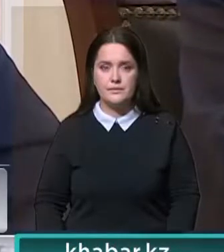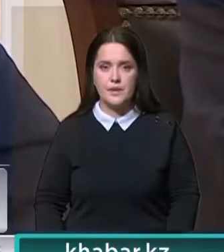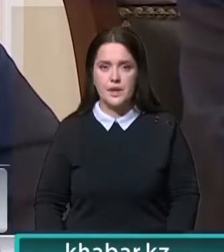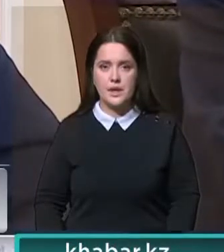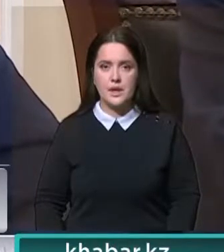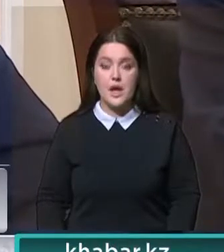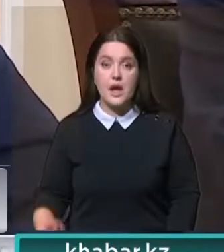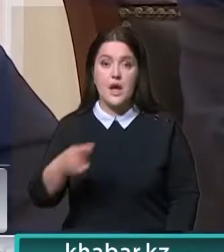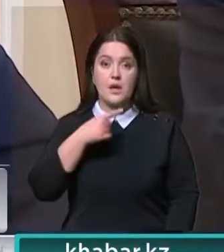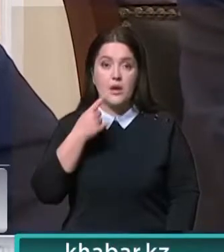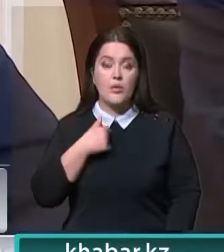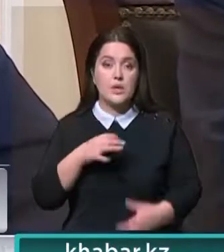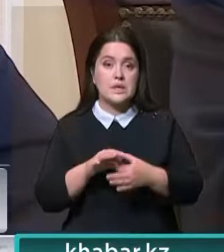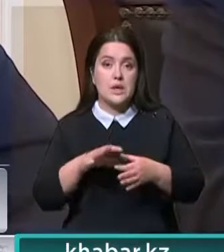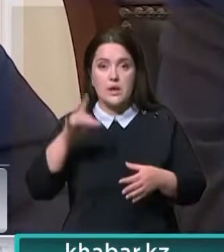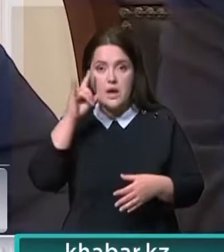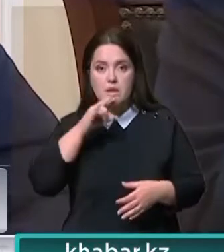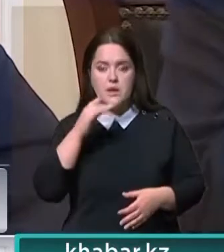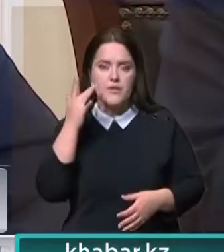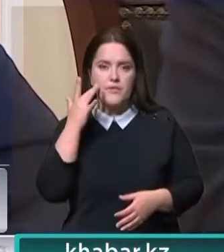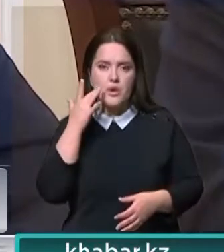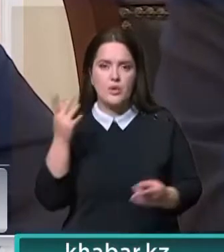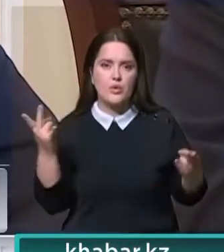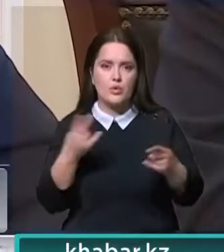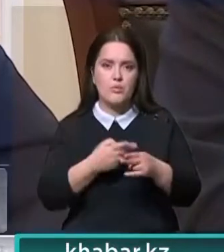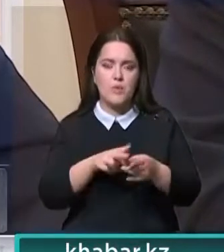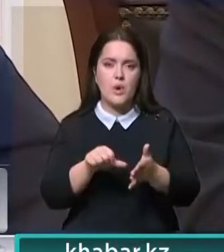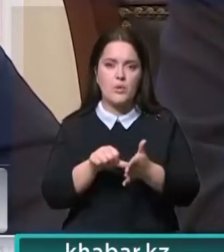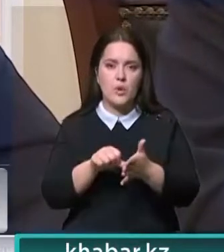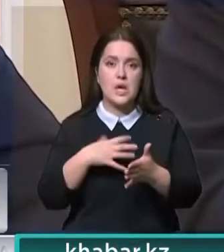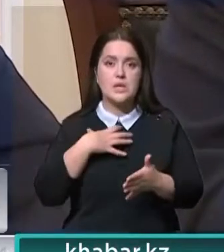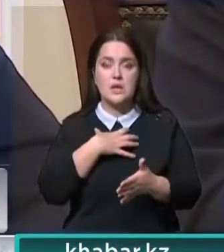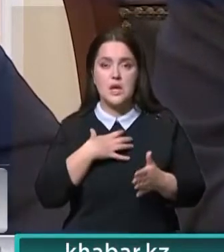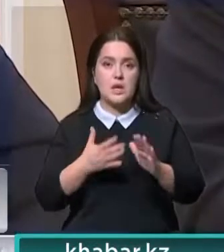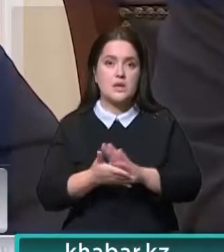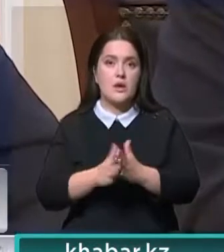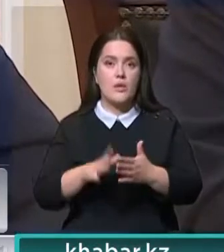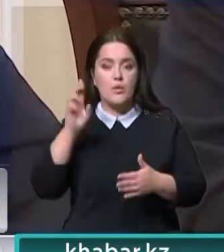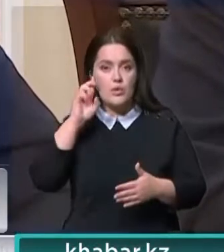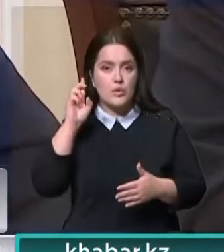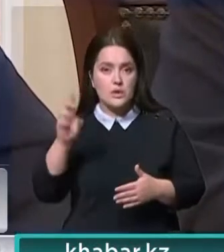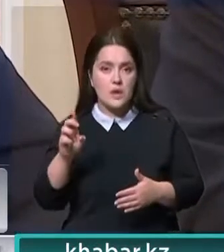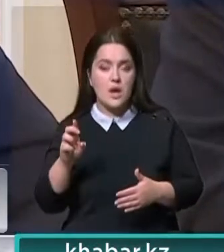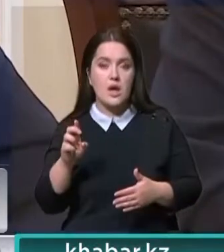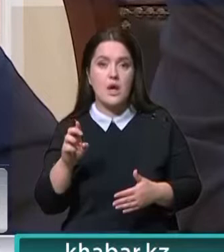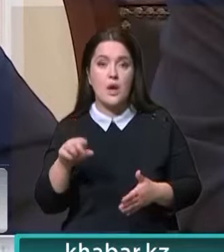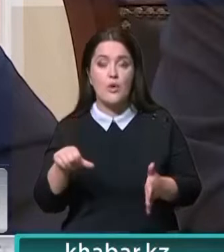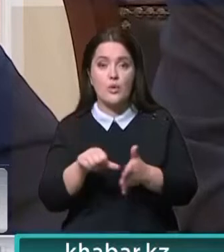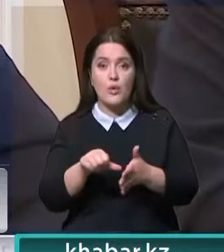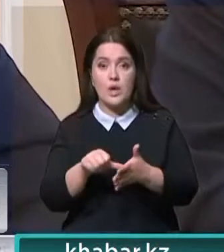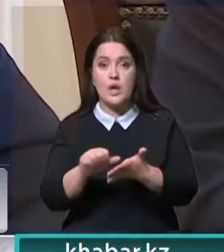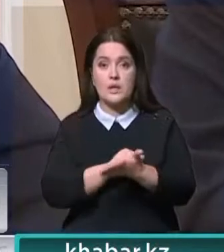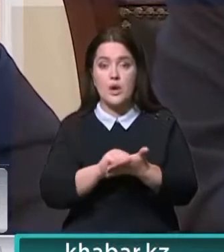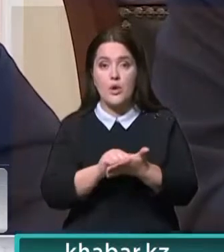Когда говорим о независимости Казахстана, мы всегда должны подчеркивать роль и значение декларации о государственном суверенитете. Роль этого